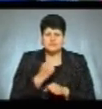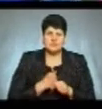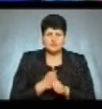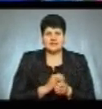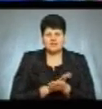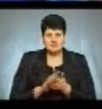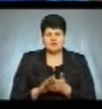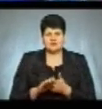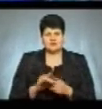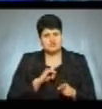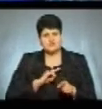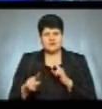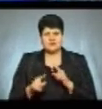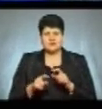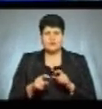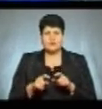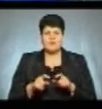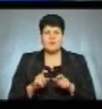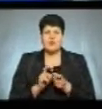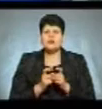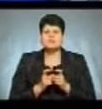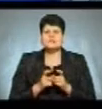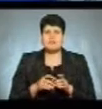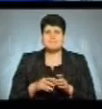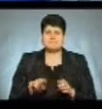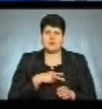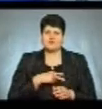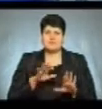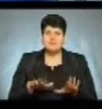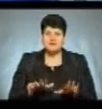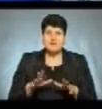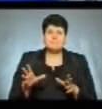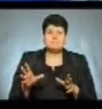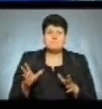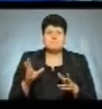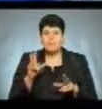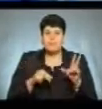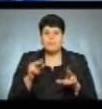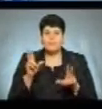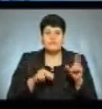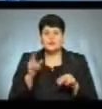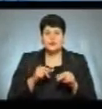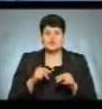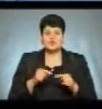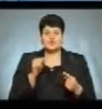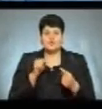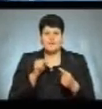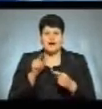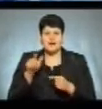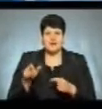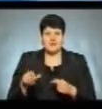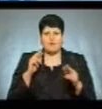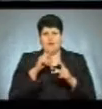чисто і швидко, щоб боротися хоча б за призові місця. Але пощастило, що суперники багато помилялися і це зіграло мені на